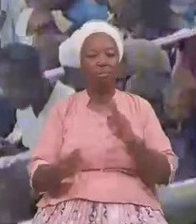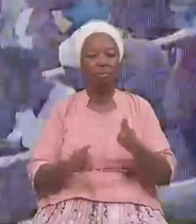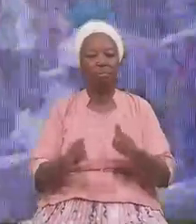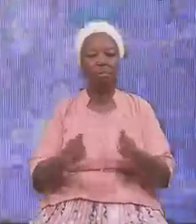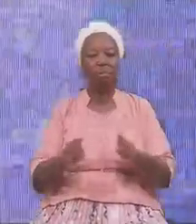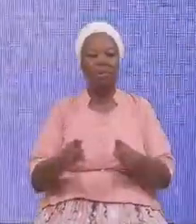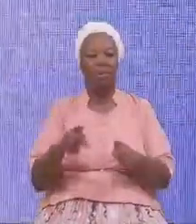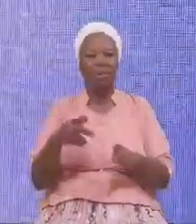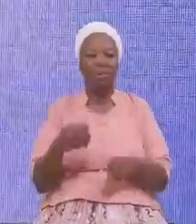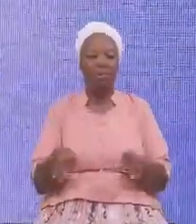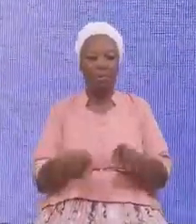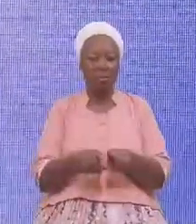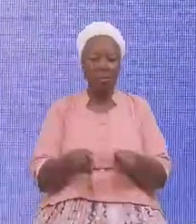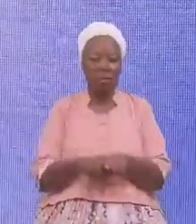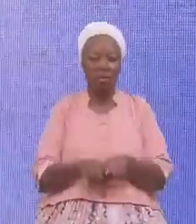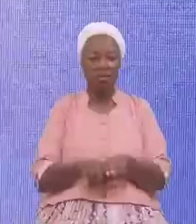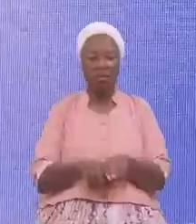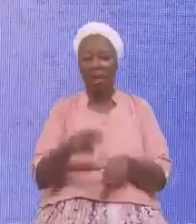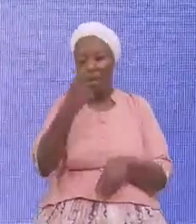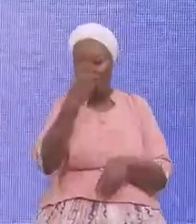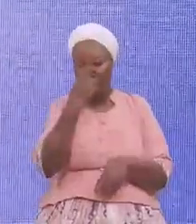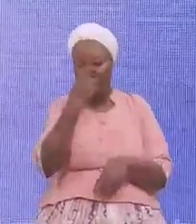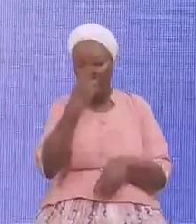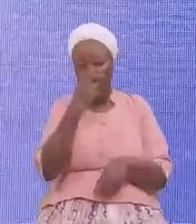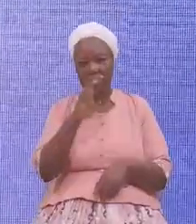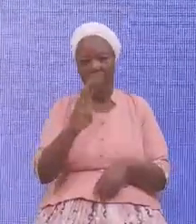le fils de Timée,